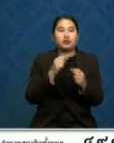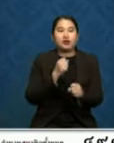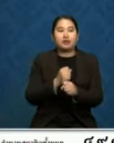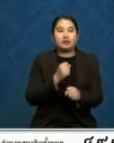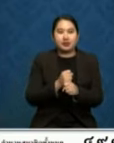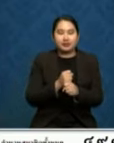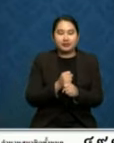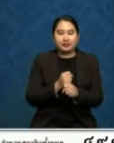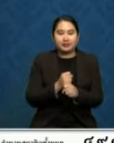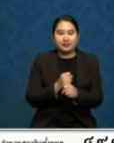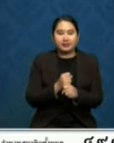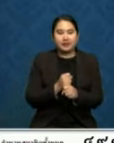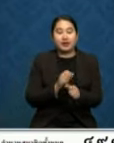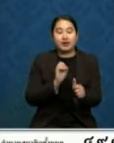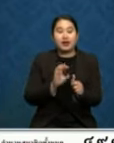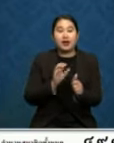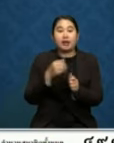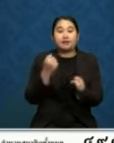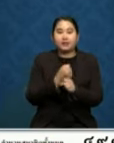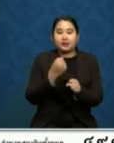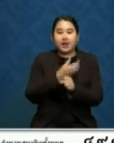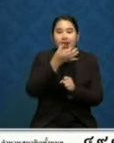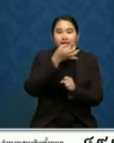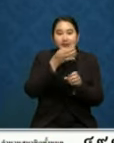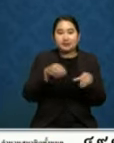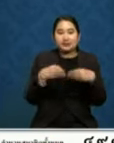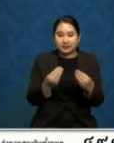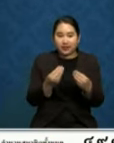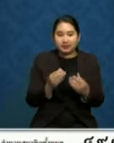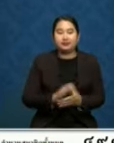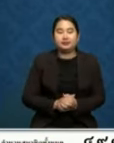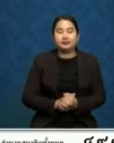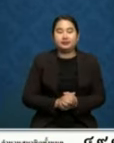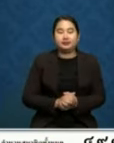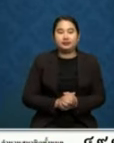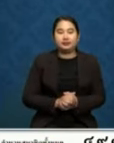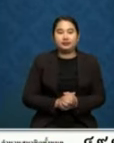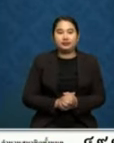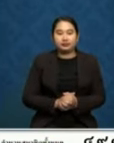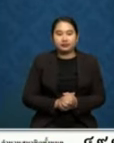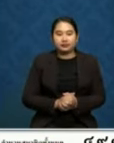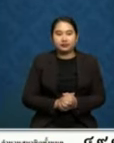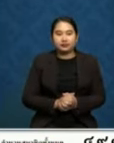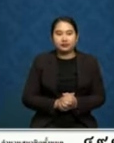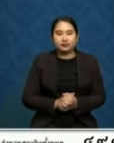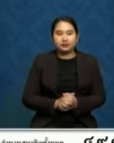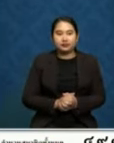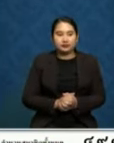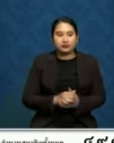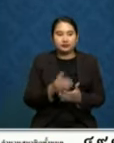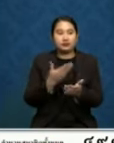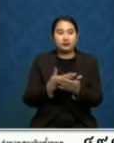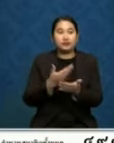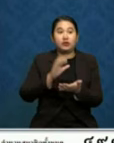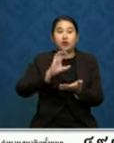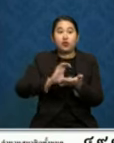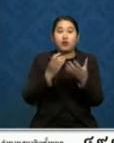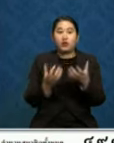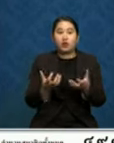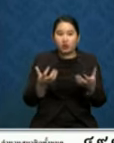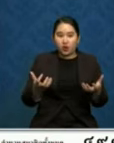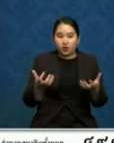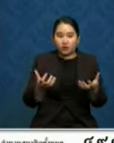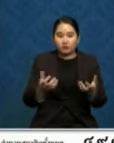มและแนวการฝึกอาชีพให้ประชาชนไม่ใช่แค่นั้นครับในงบค่าวัสดุที่